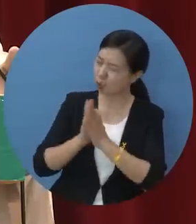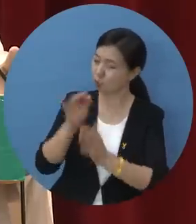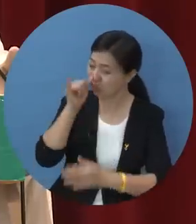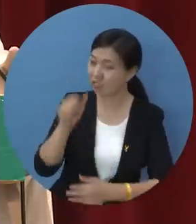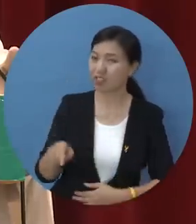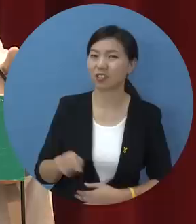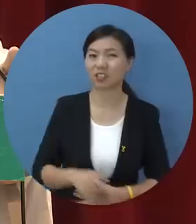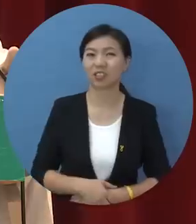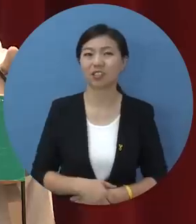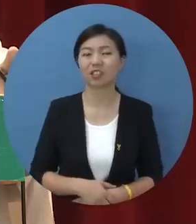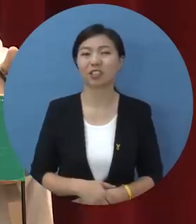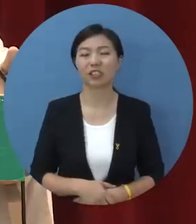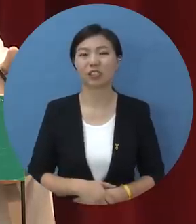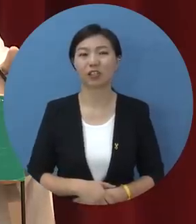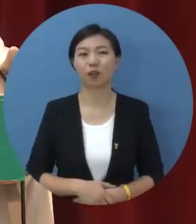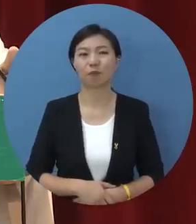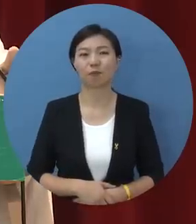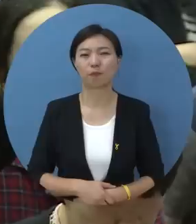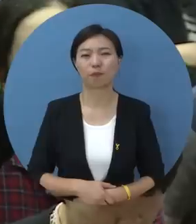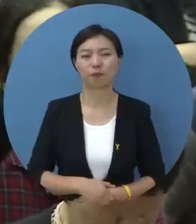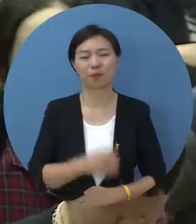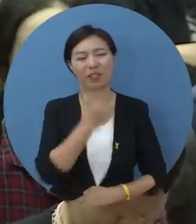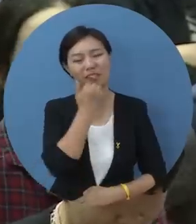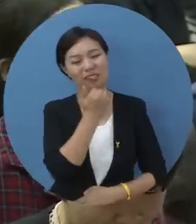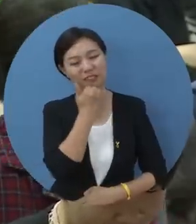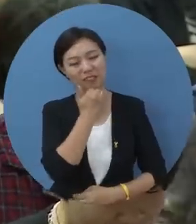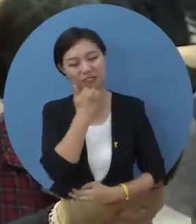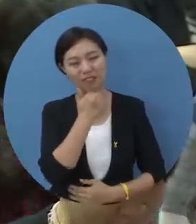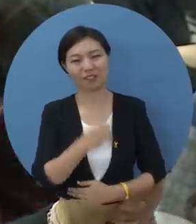하지. 아이고.